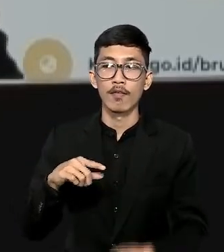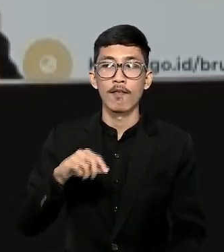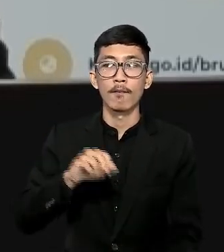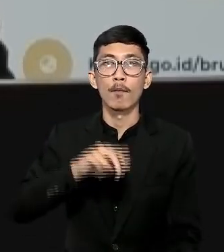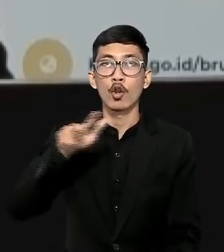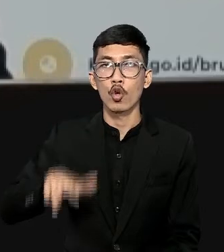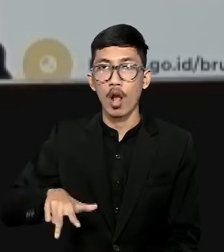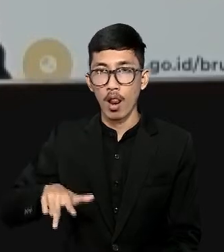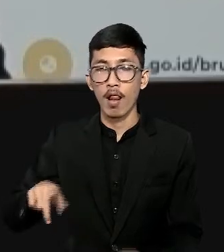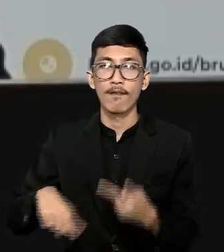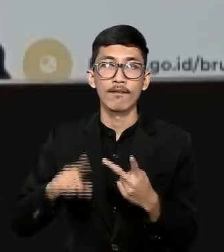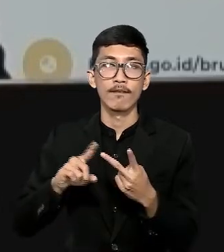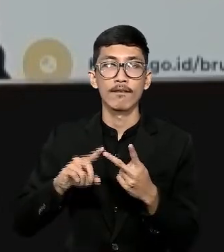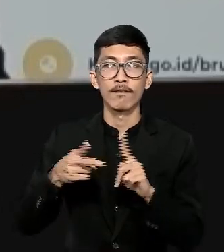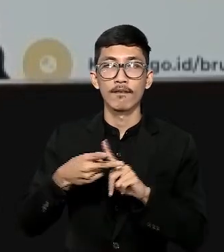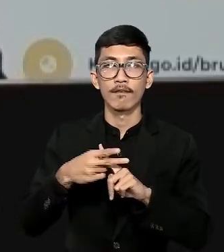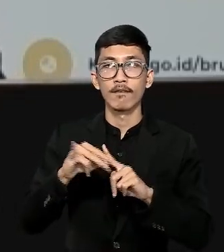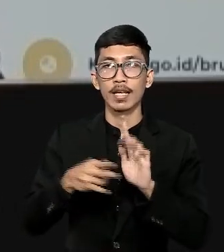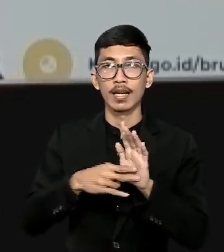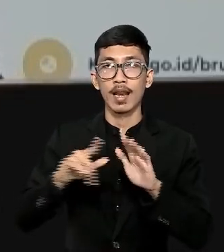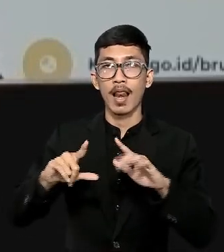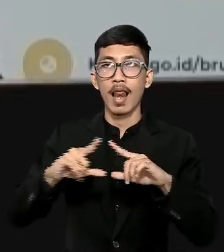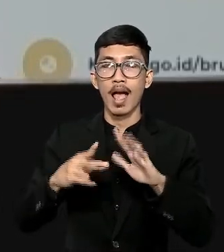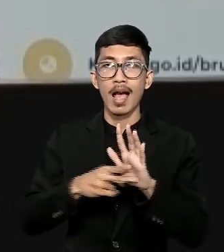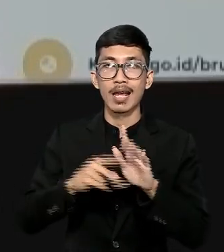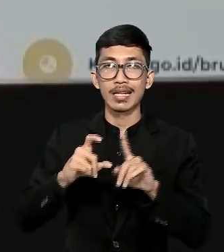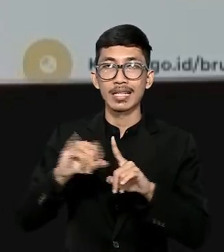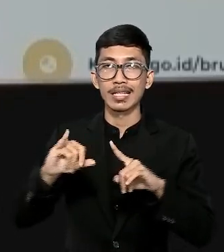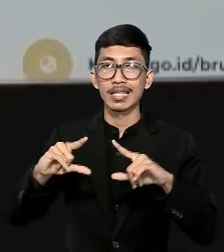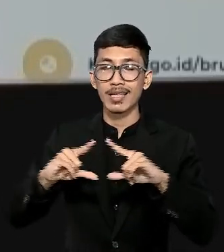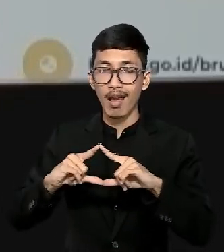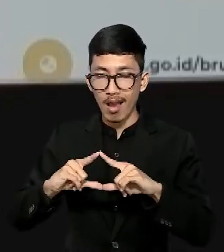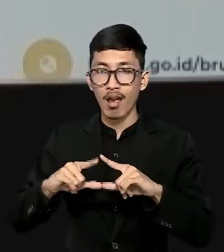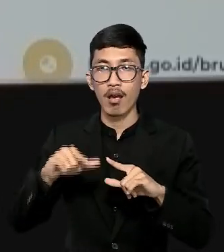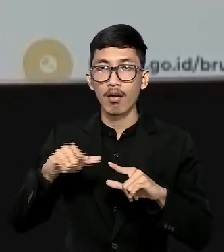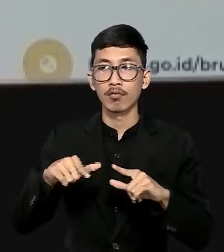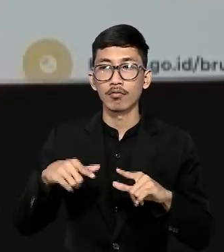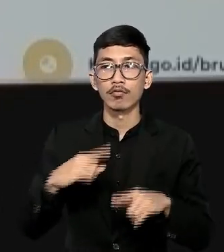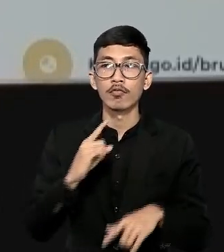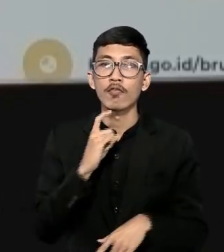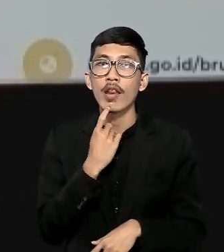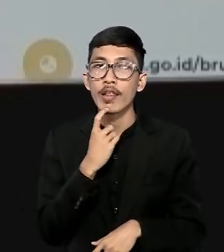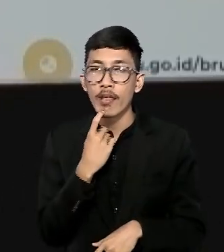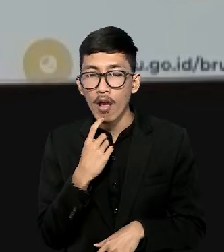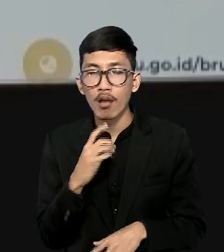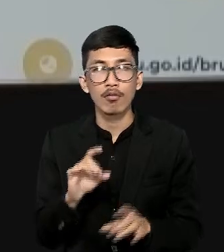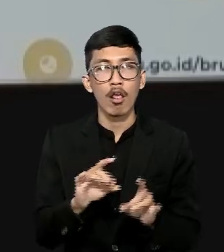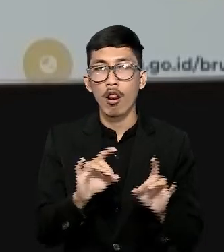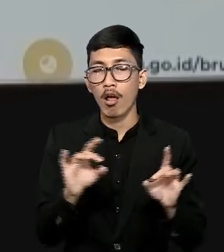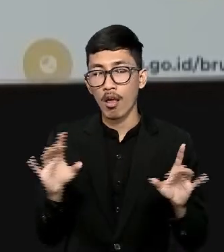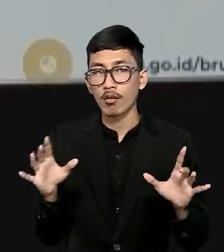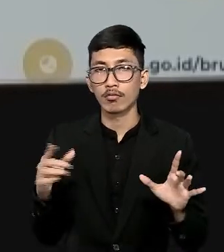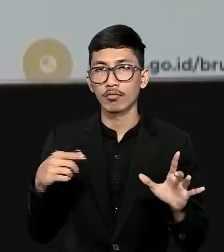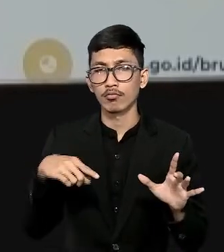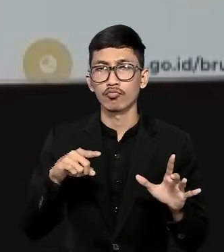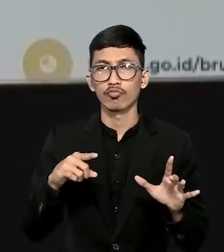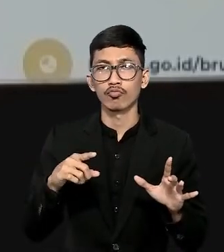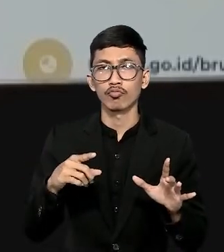ada sebagian Eropa terutama di Eropa Timur itu itu rendah seperti Polandia Kroasia